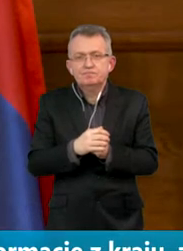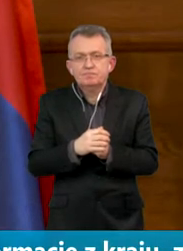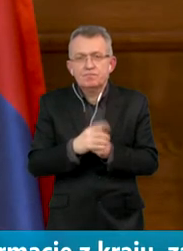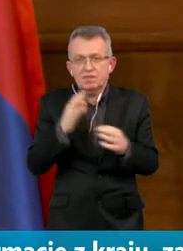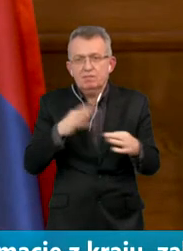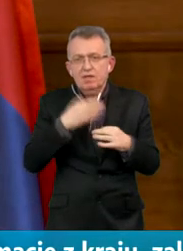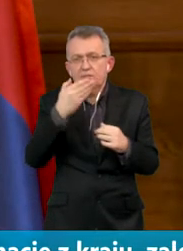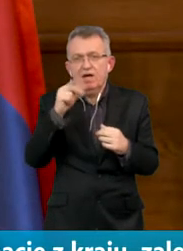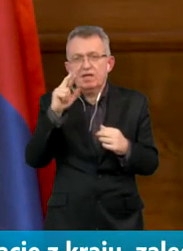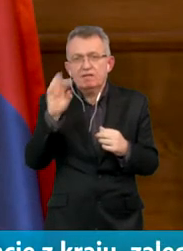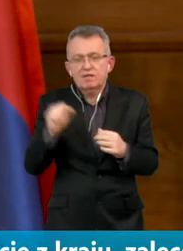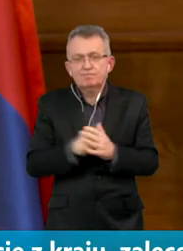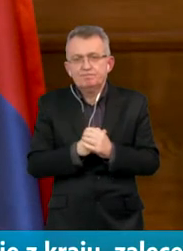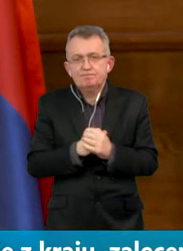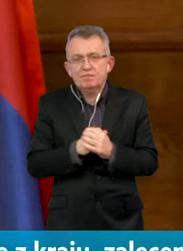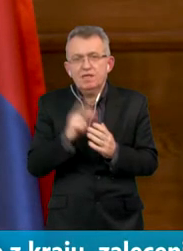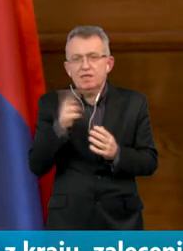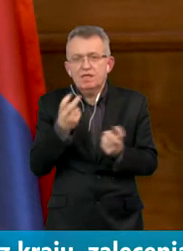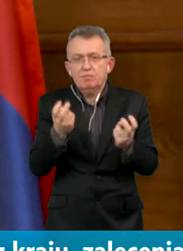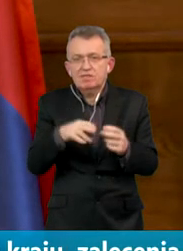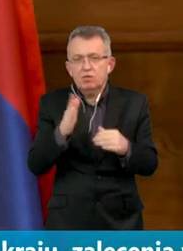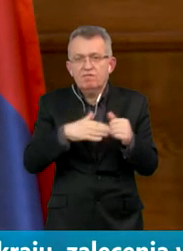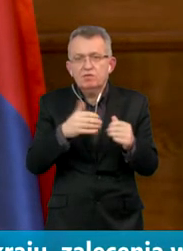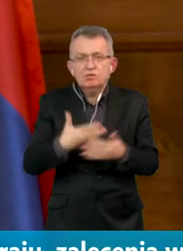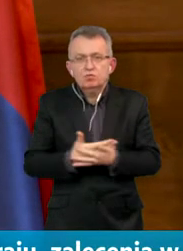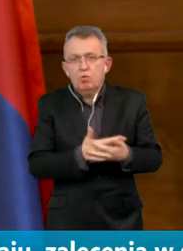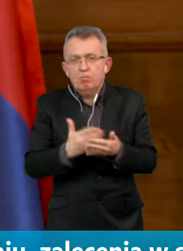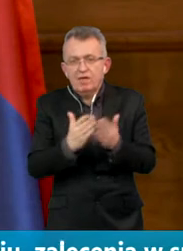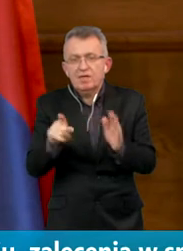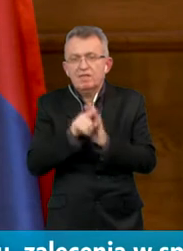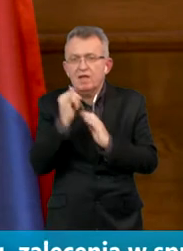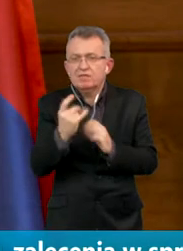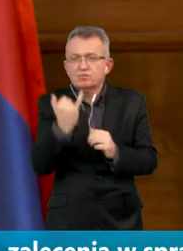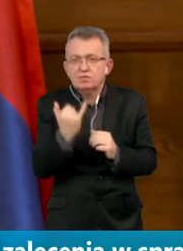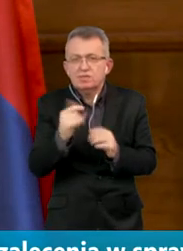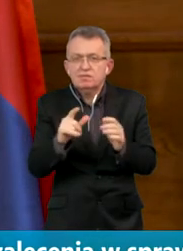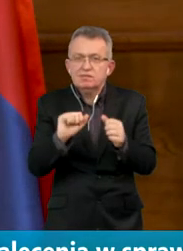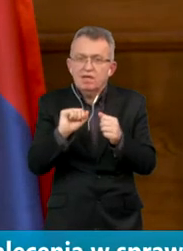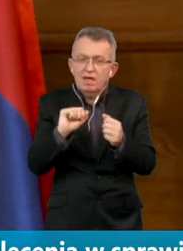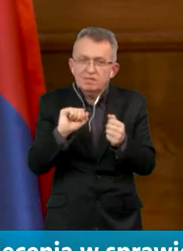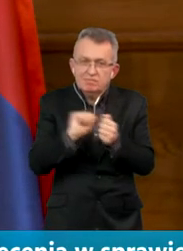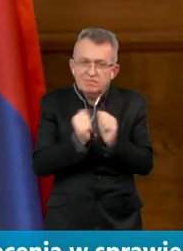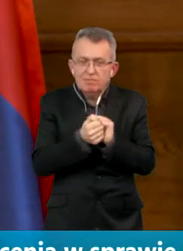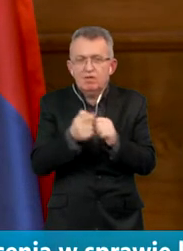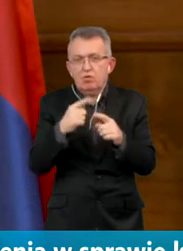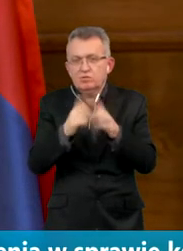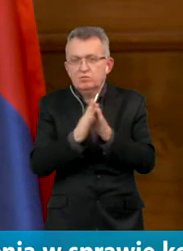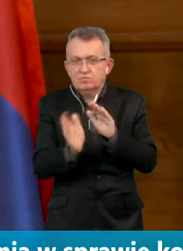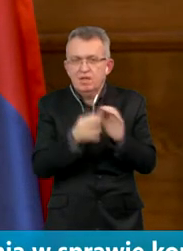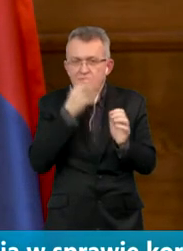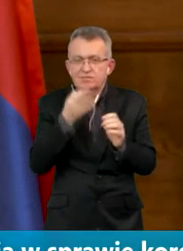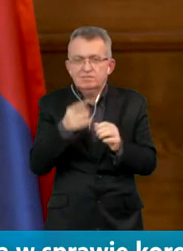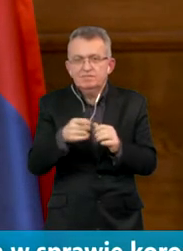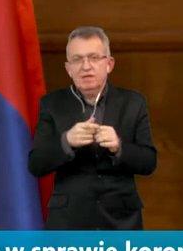Pani Marta, kiedy pojawi się jakiś nowy żłobek na prawym brzegu zamiast kościoła? Pani Marto, pojawiają się